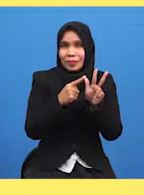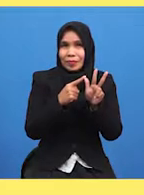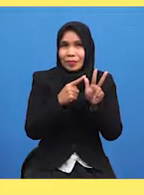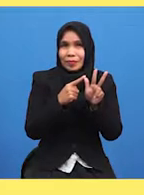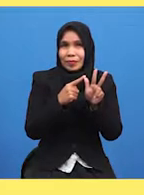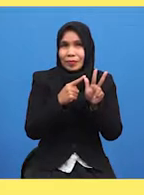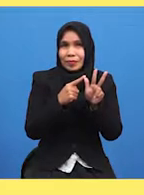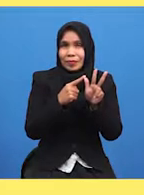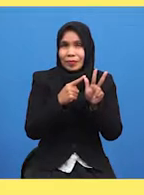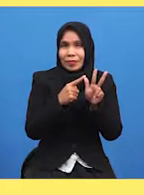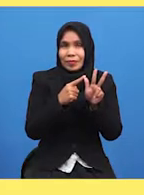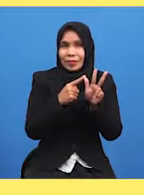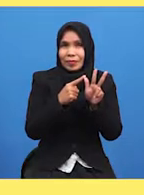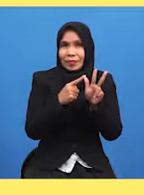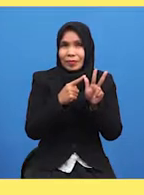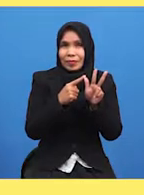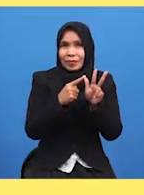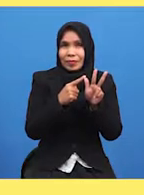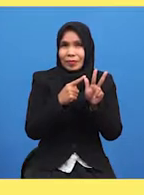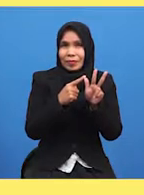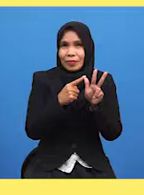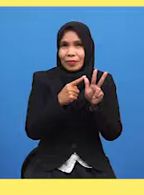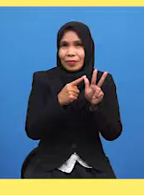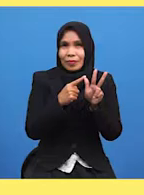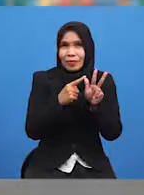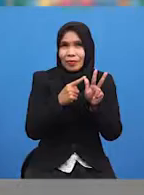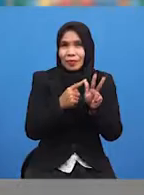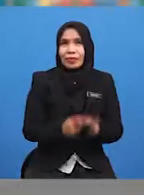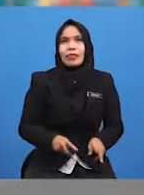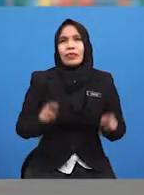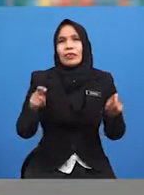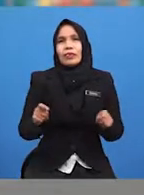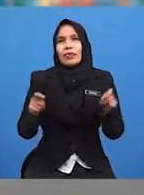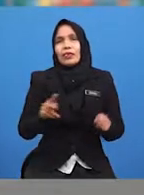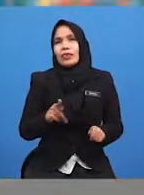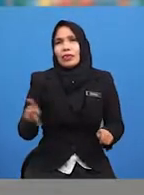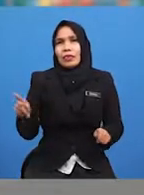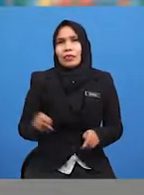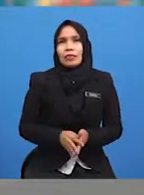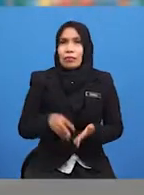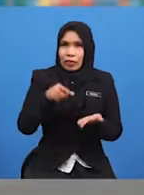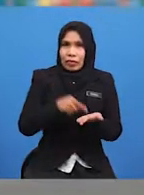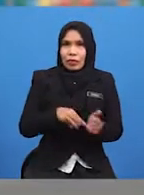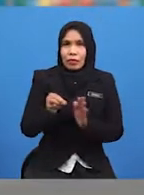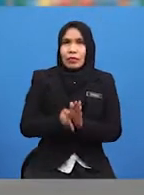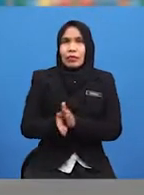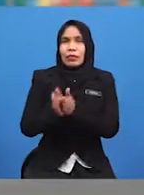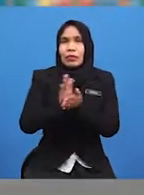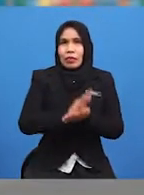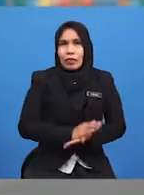Moore sebagai residen British pertama di Sungai Ujung tindakan ini menjadi penggerak bagi